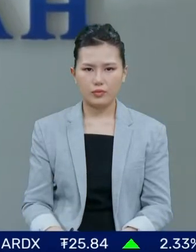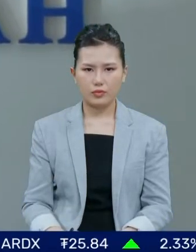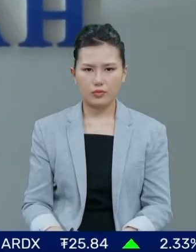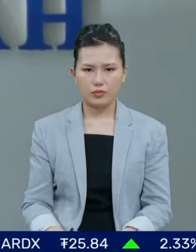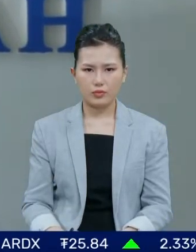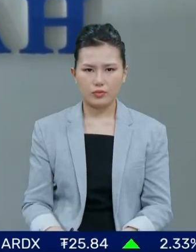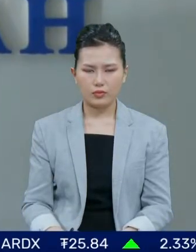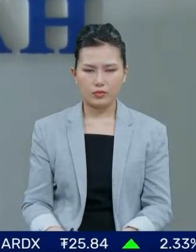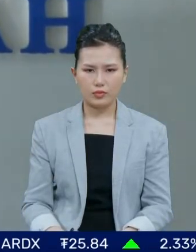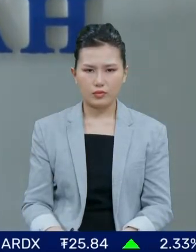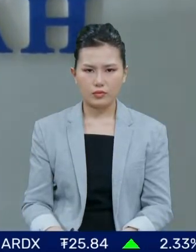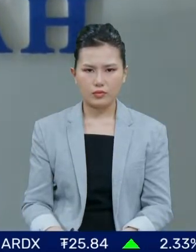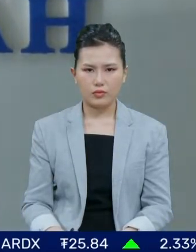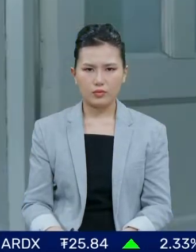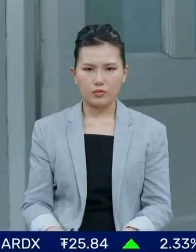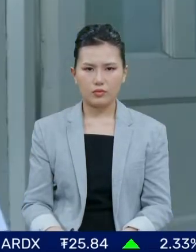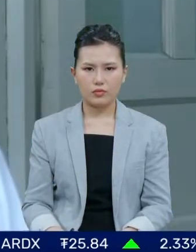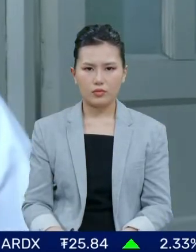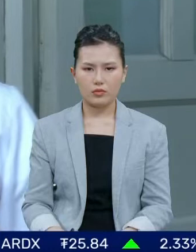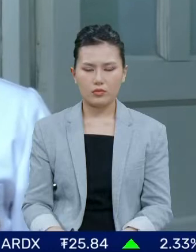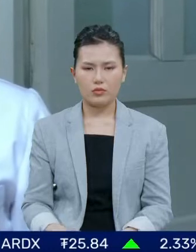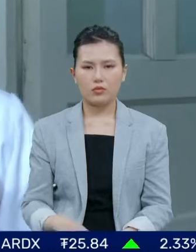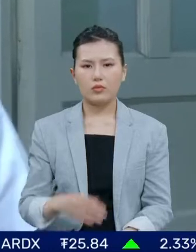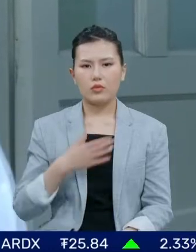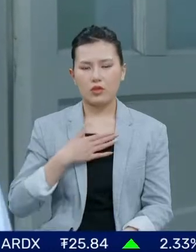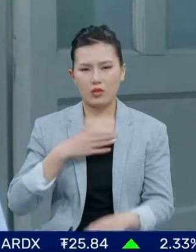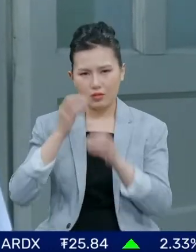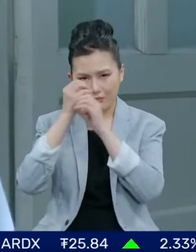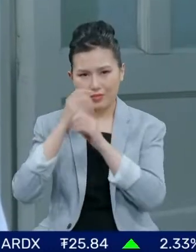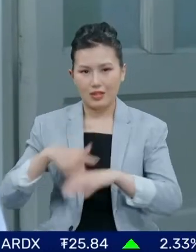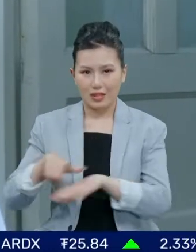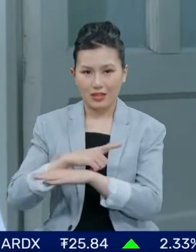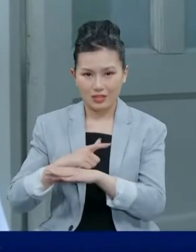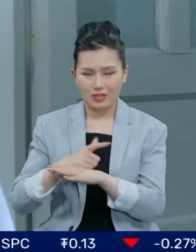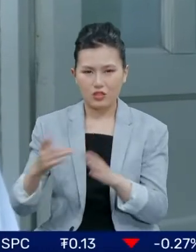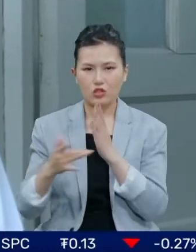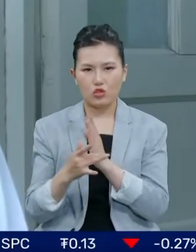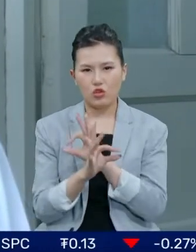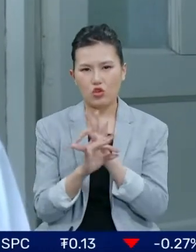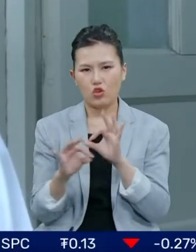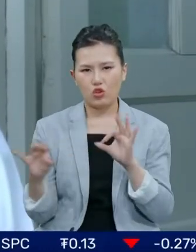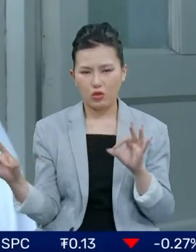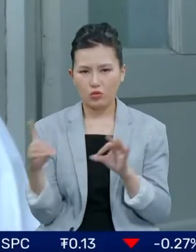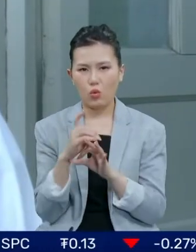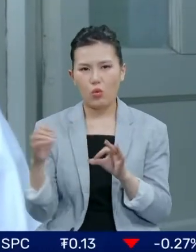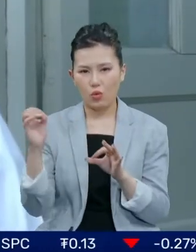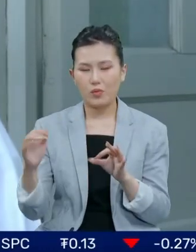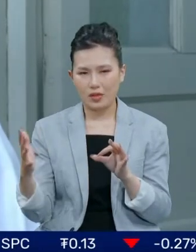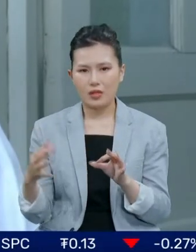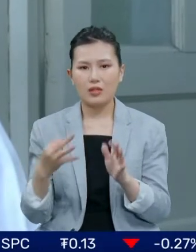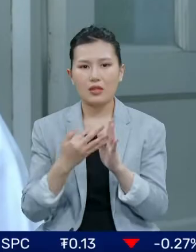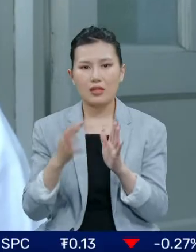Тоног төхөөрөмж юу сайттай шинэ байдлагад орсон. Манай лабораторийн нийт тоног төхөөрөмжийн 85% нь боёо 90 оноос